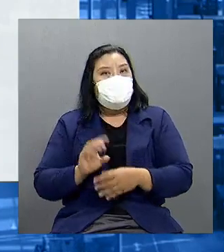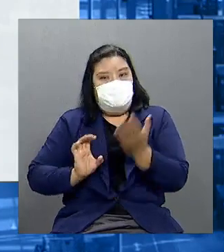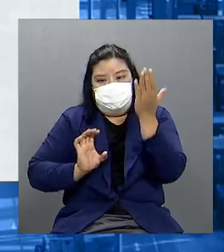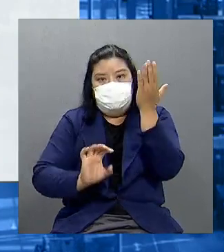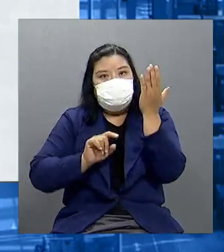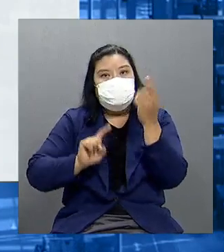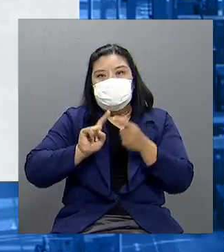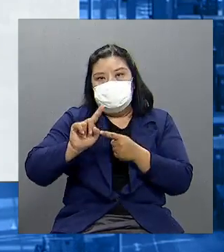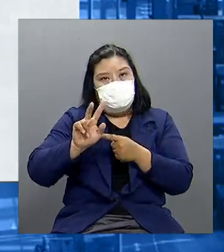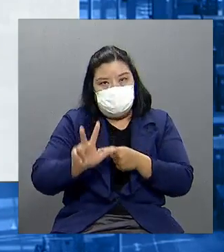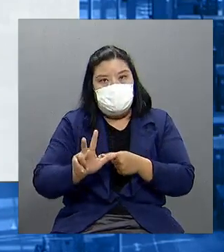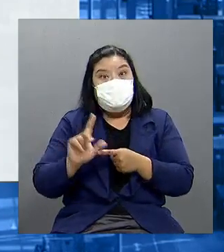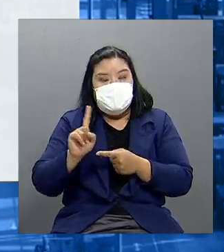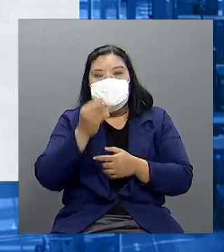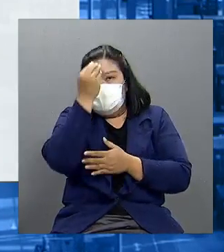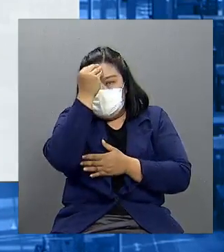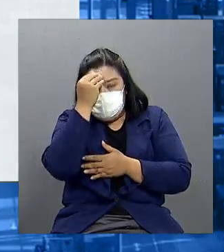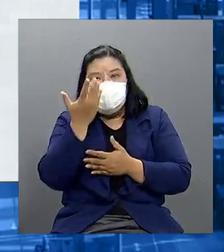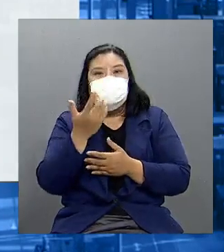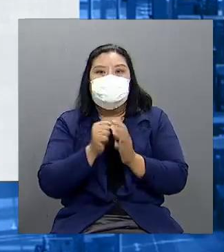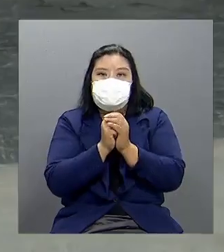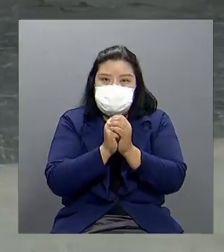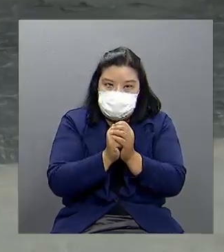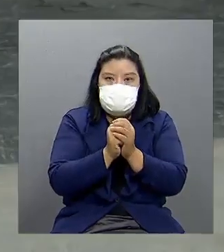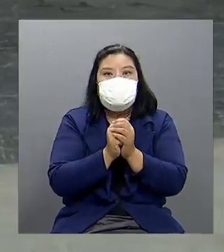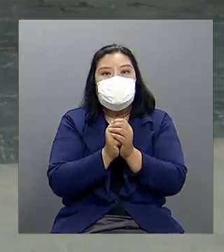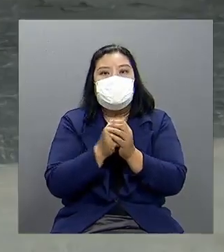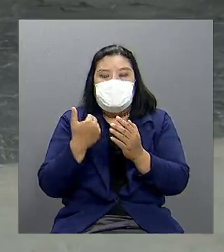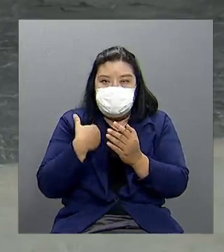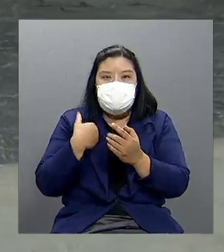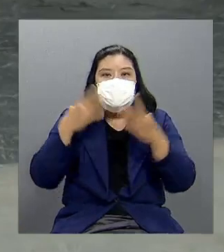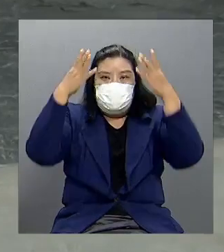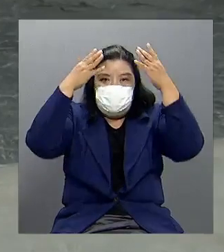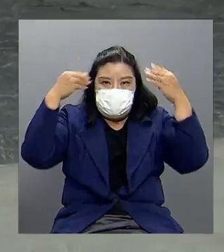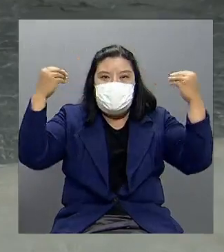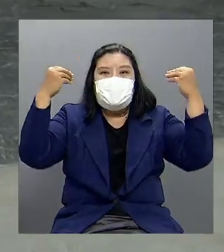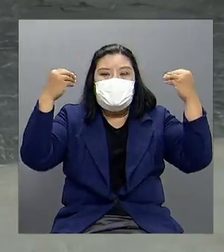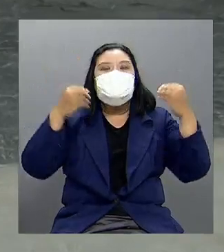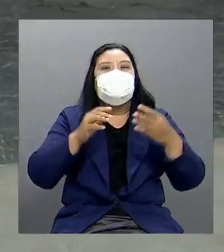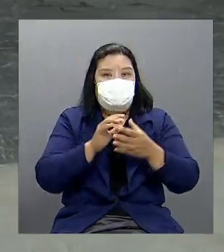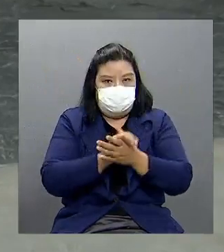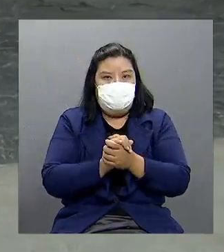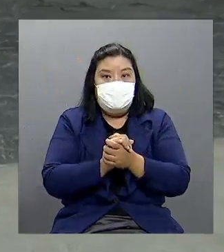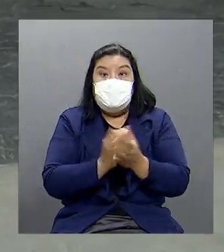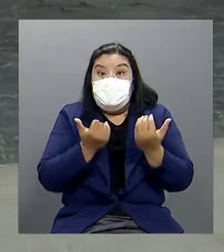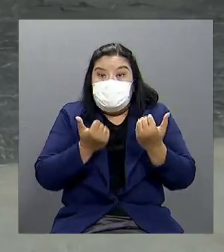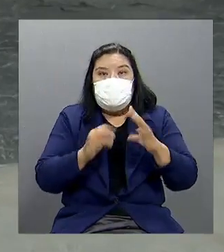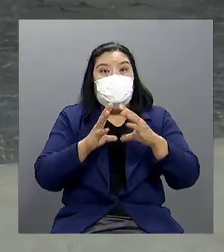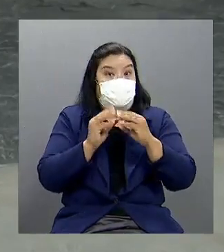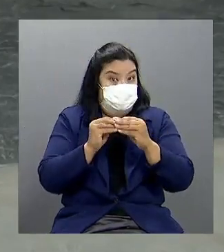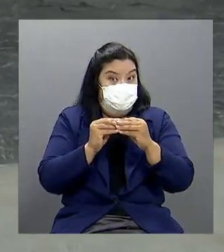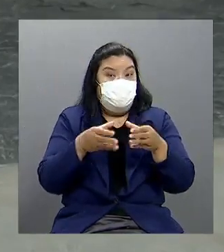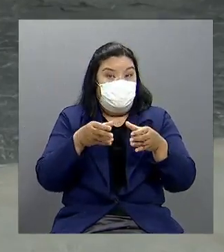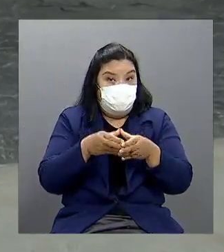คะก็คือญี่ปุ่นจีนและเนเธอร์แลนด์ค่ะคุณภาวดีคุณจิรชาตาคะในการประชุมคณะรัฐมนตรีเมื่อวาน